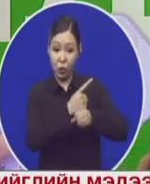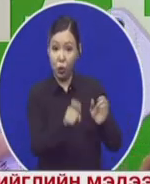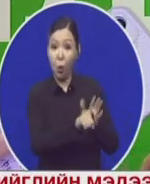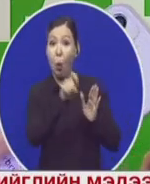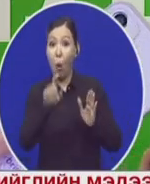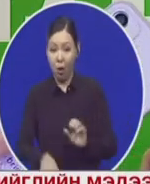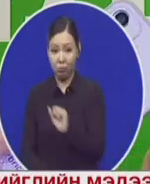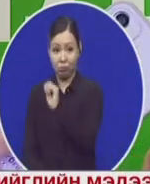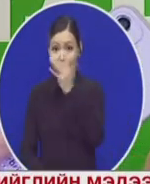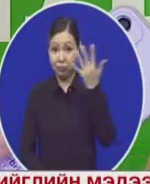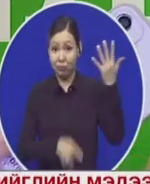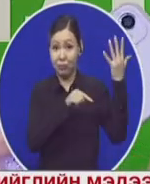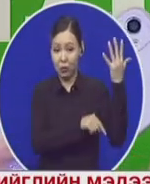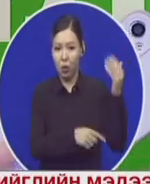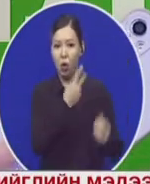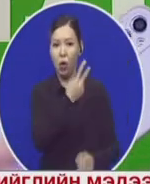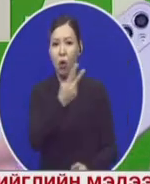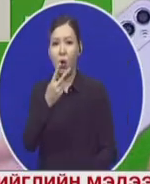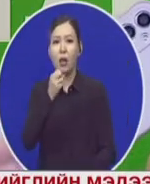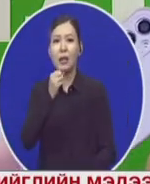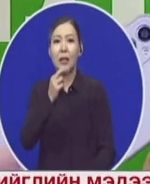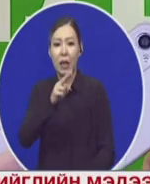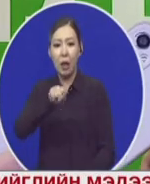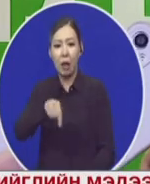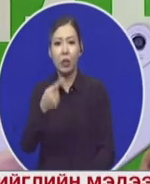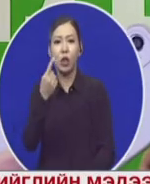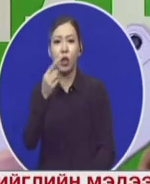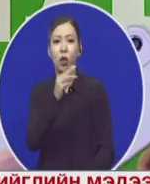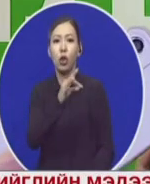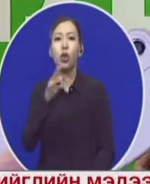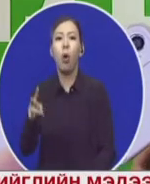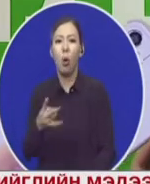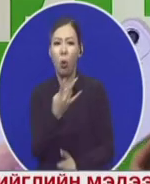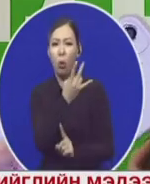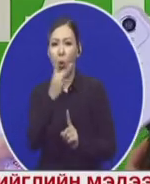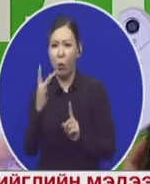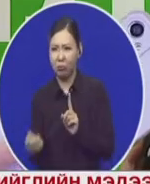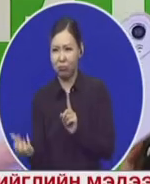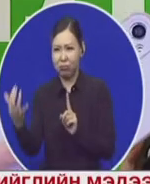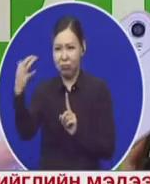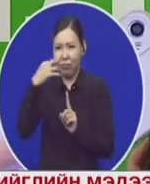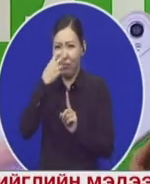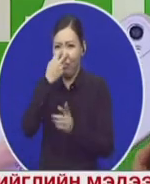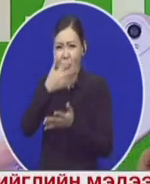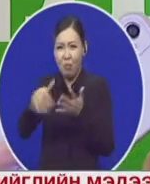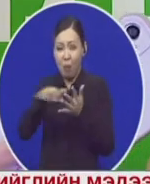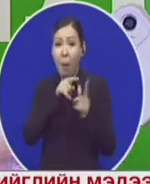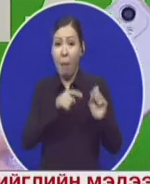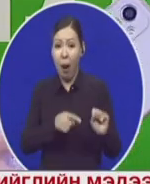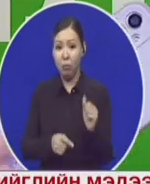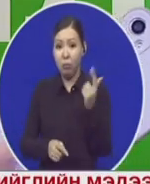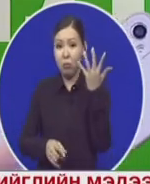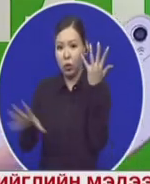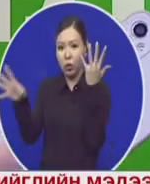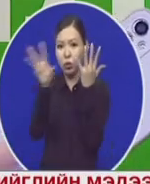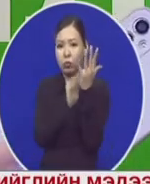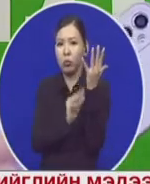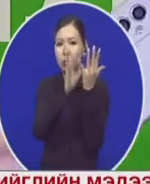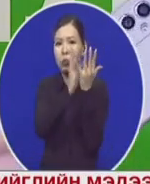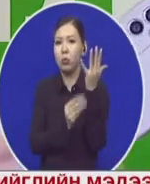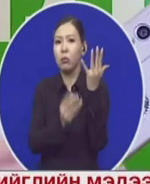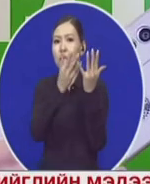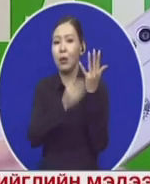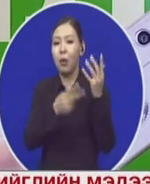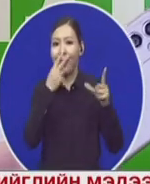29.1 сая тон нүүрс үйлчлийн хийх шингээдэг. Энэ тоо хэмжээг бид нар нэмэгдүүлэх тухай ойлголтлох хөтөлбөр явьж байгаа болохоос